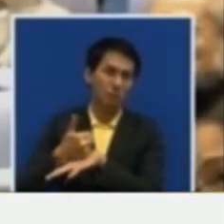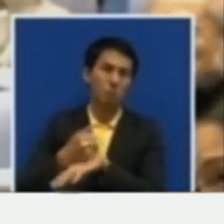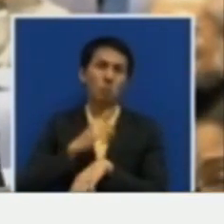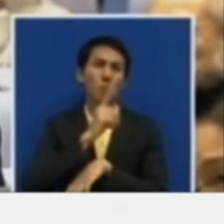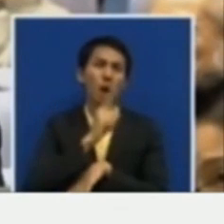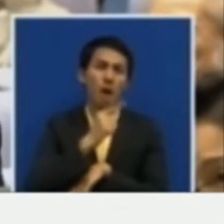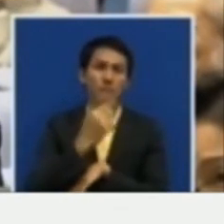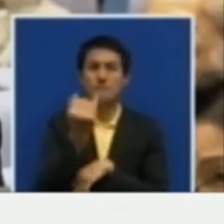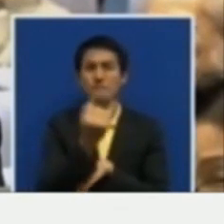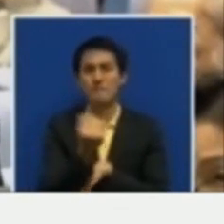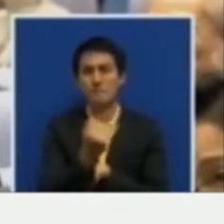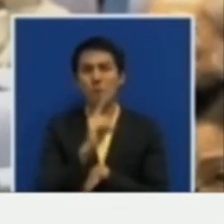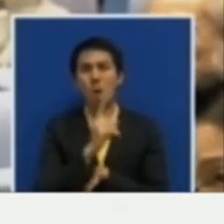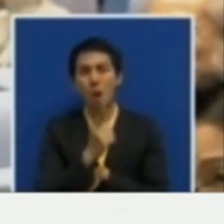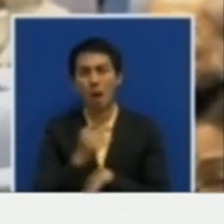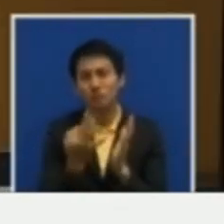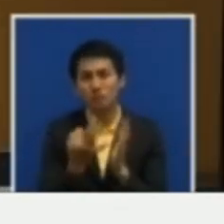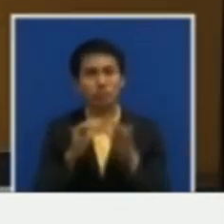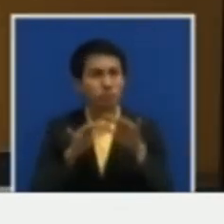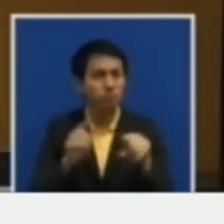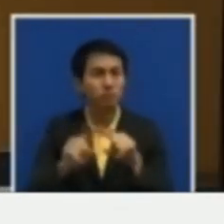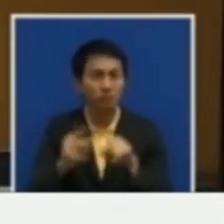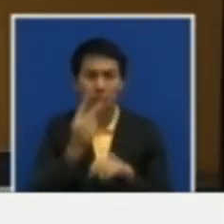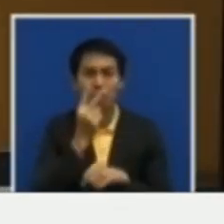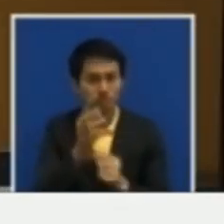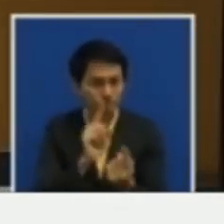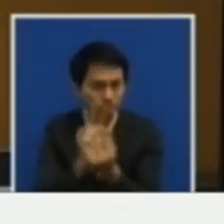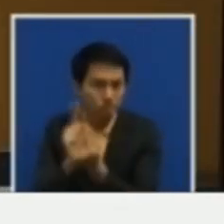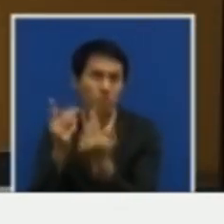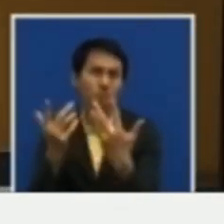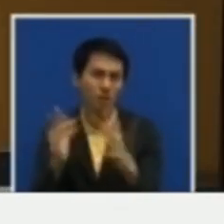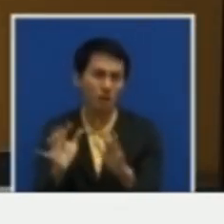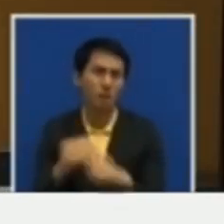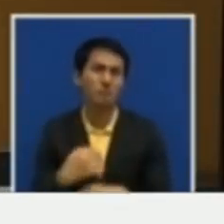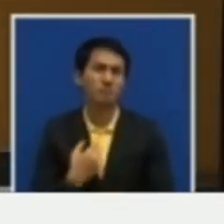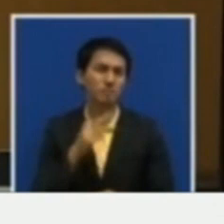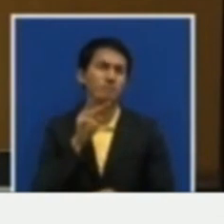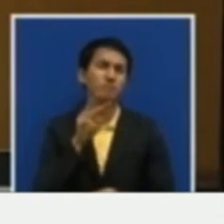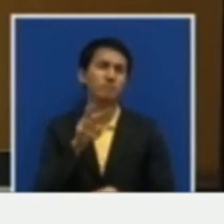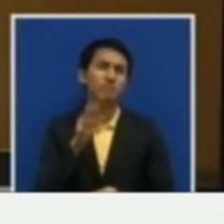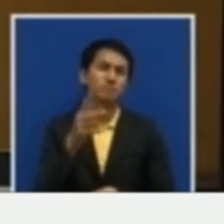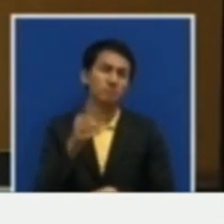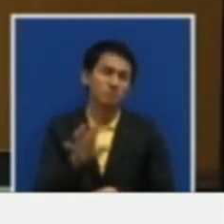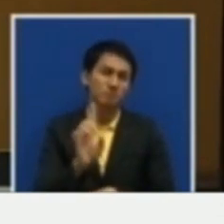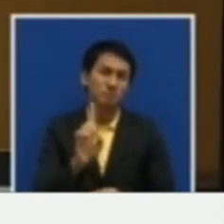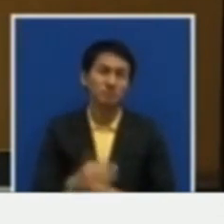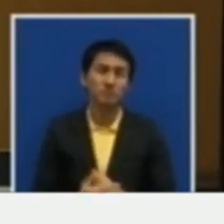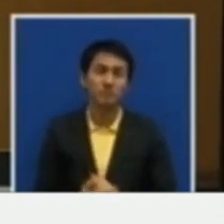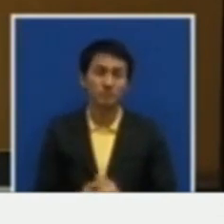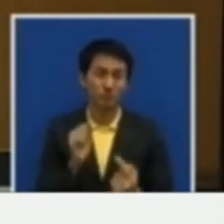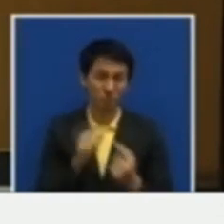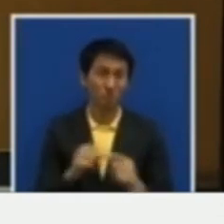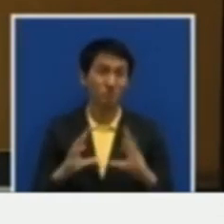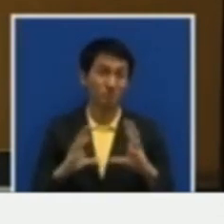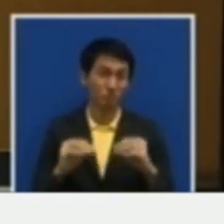าพมันออกมาดู มีเจ้าหน้าที่คอยบอกเลยนะว่าห้องมันชักจะหลงเหรงเนาะนะคะช่วยมานั่งกันให้มันดูแน่นๆนิดนึง นะฮะ